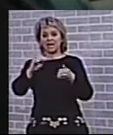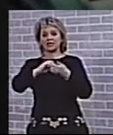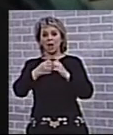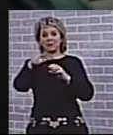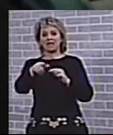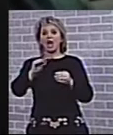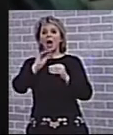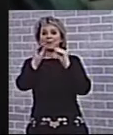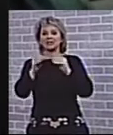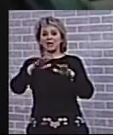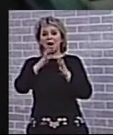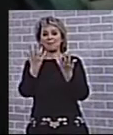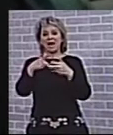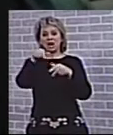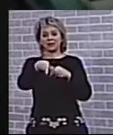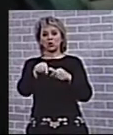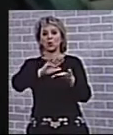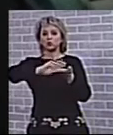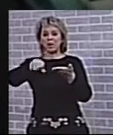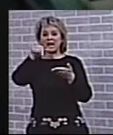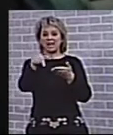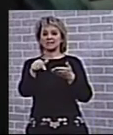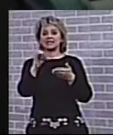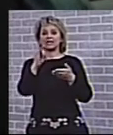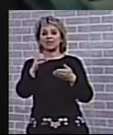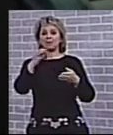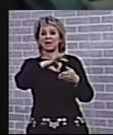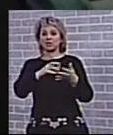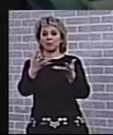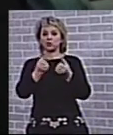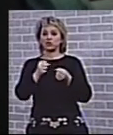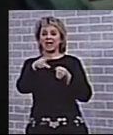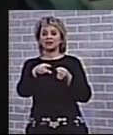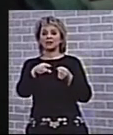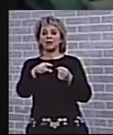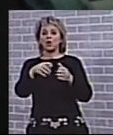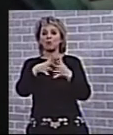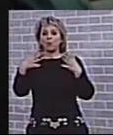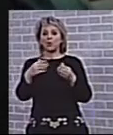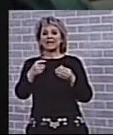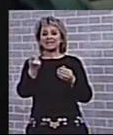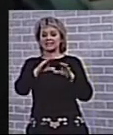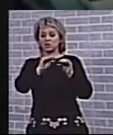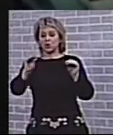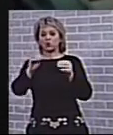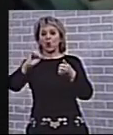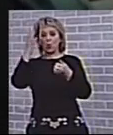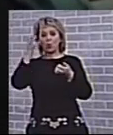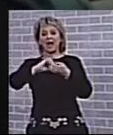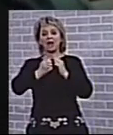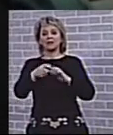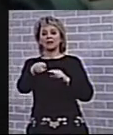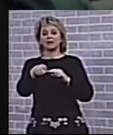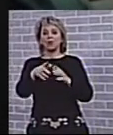на обогатительных аппаратах удаляются, и потребитель получает более низкозольный уголь, в